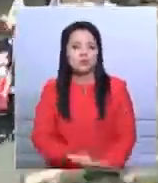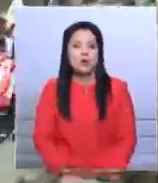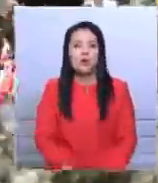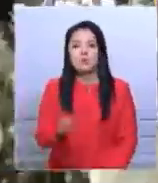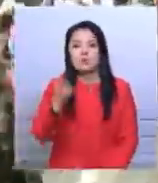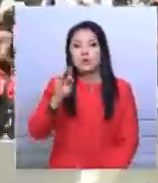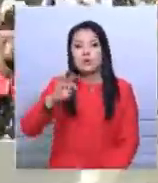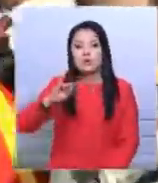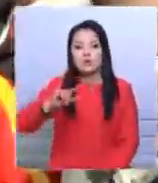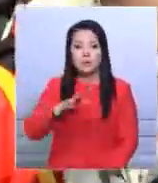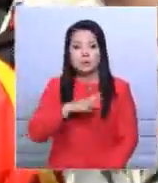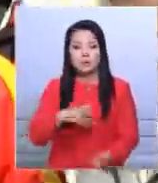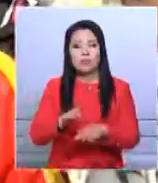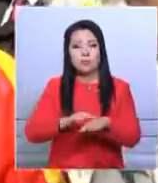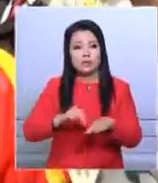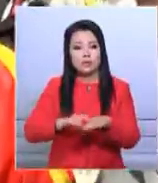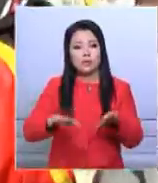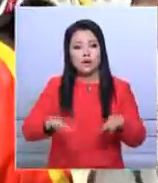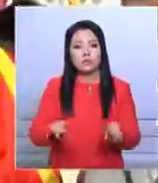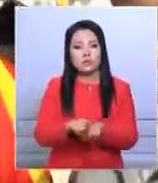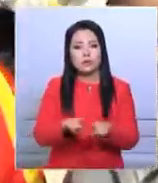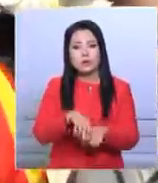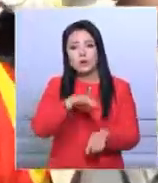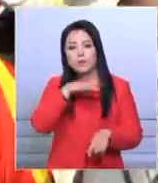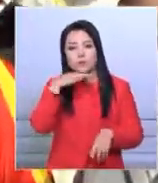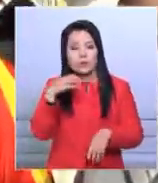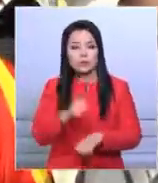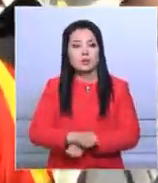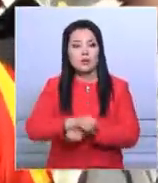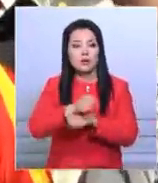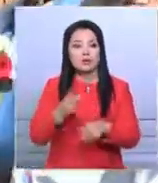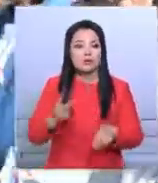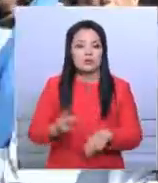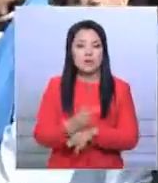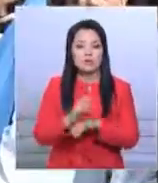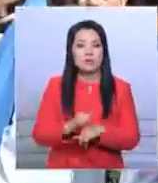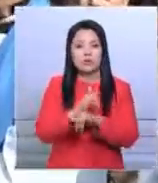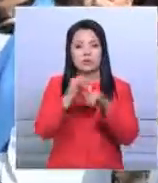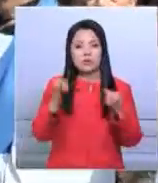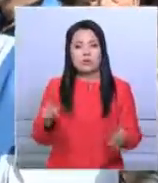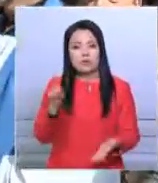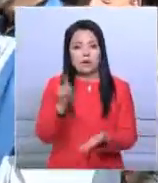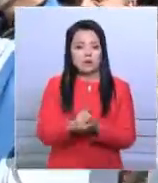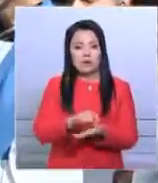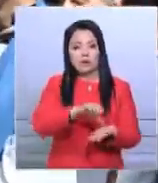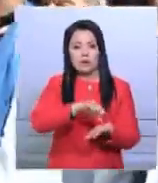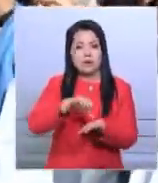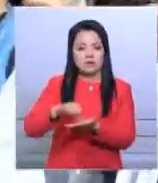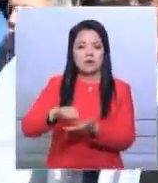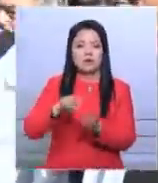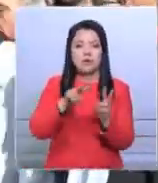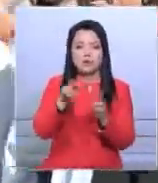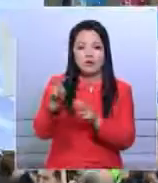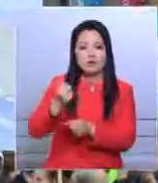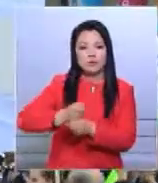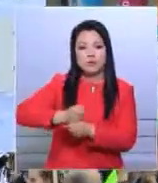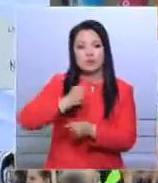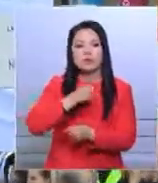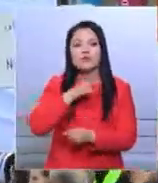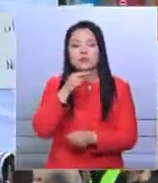Брюссель полициясы шеруге қатысатындар саны екесе көп болады деп күткен. Сондықтан шаһардағы қауіпсіздікті де күшейтті. Жұлдыз